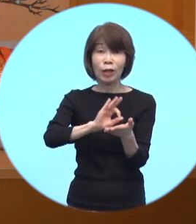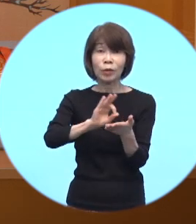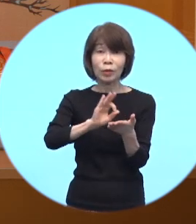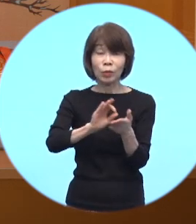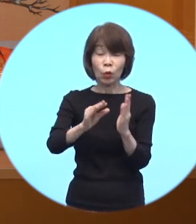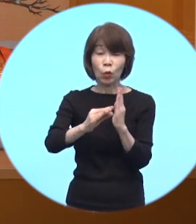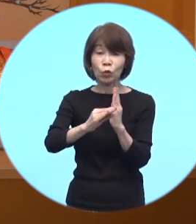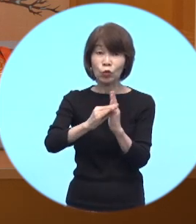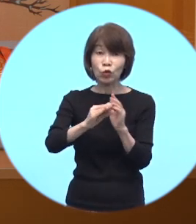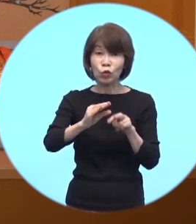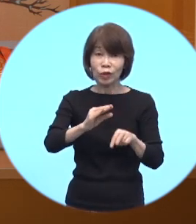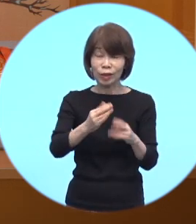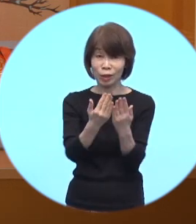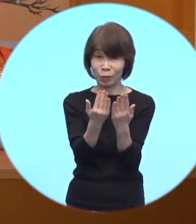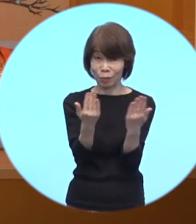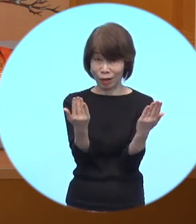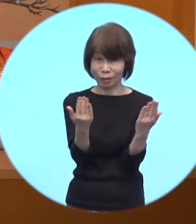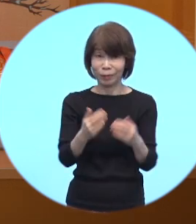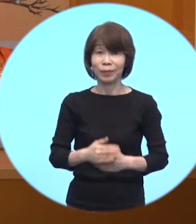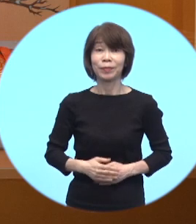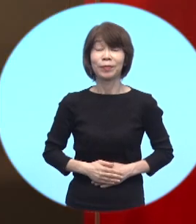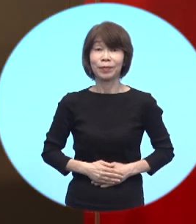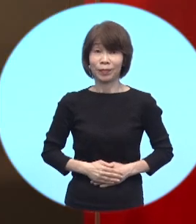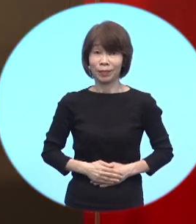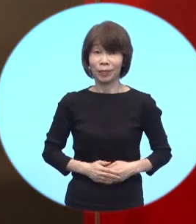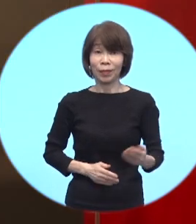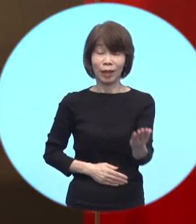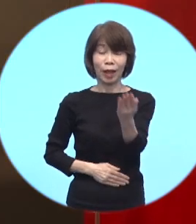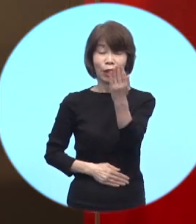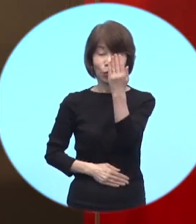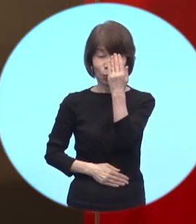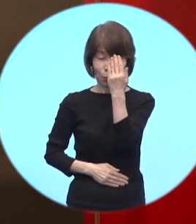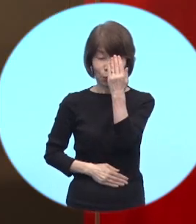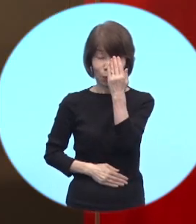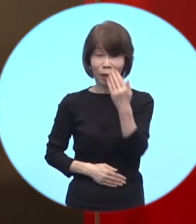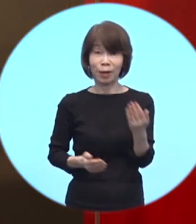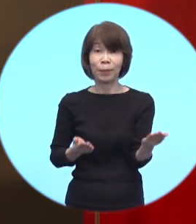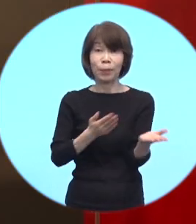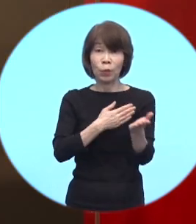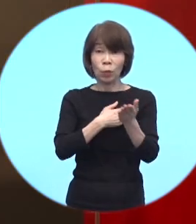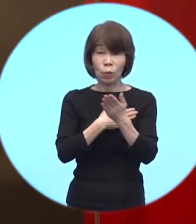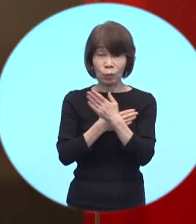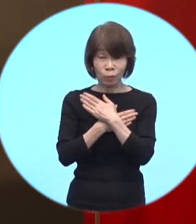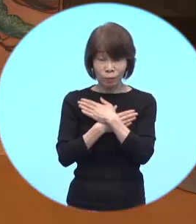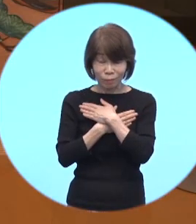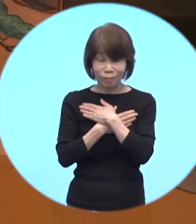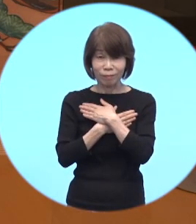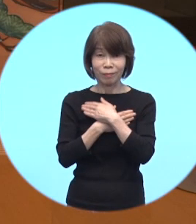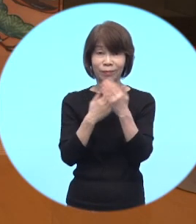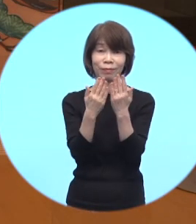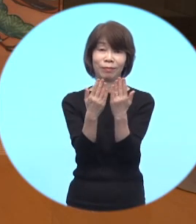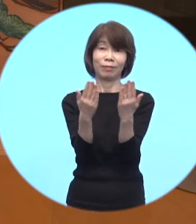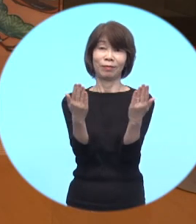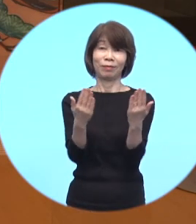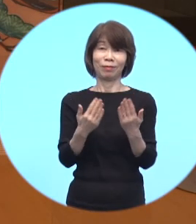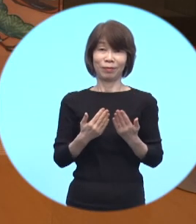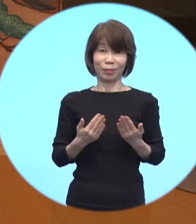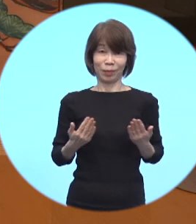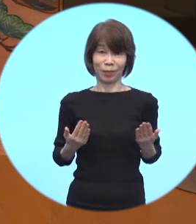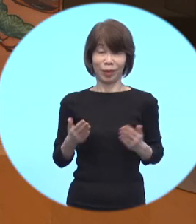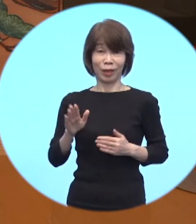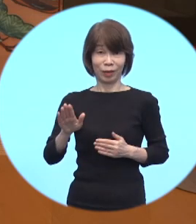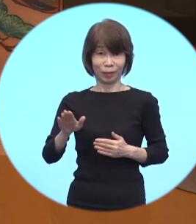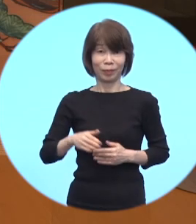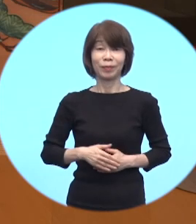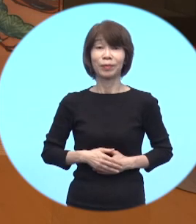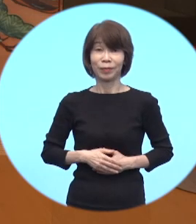。特に能で使用する道具、能面、仮面ですね、能装束、衣装のことですは